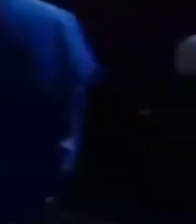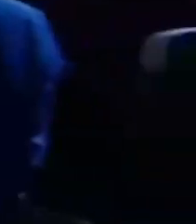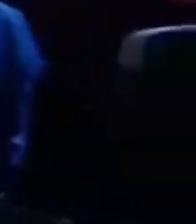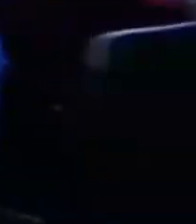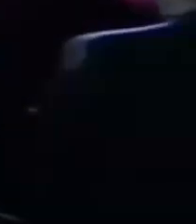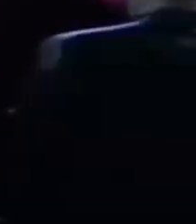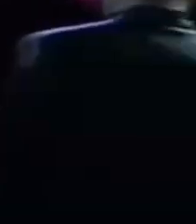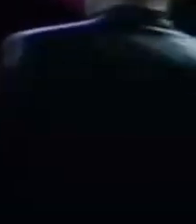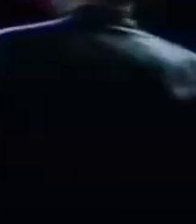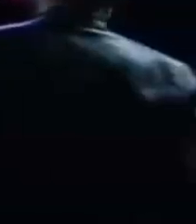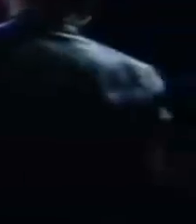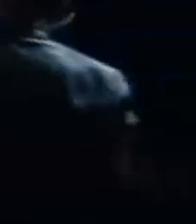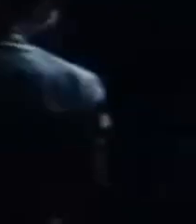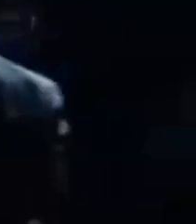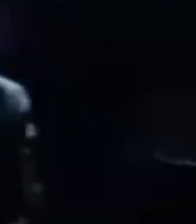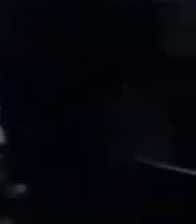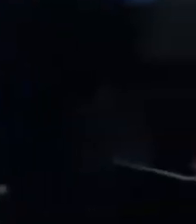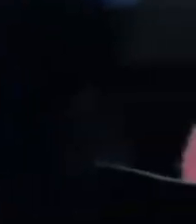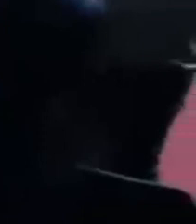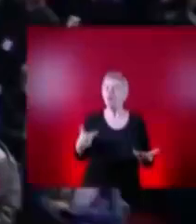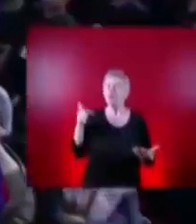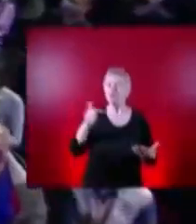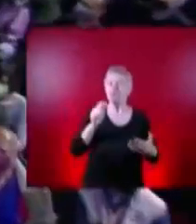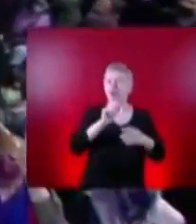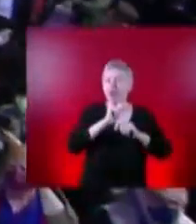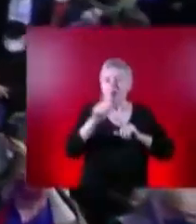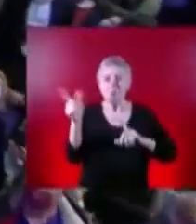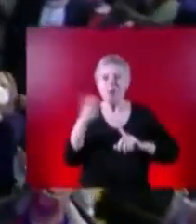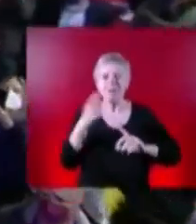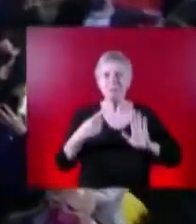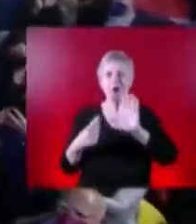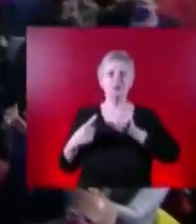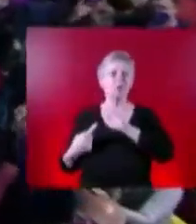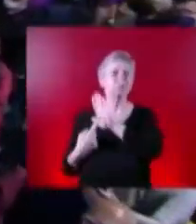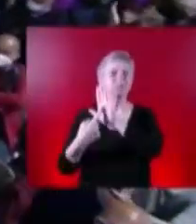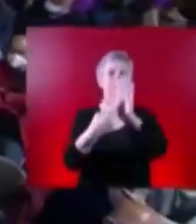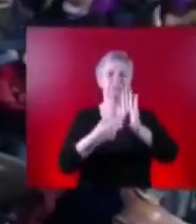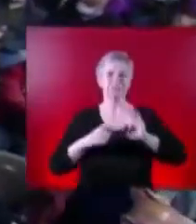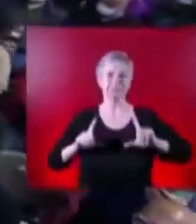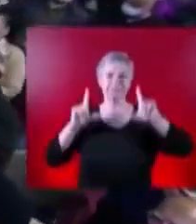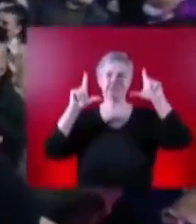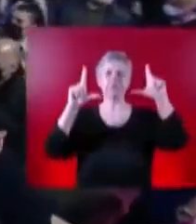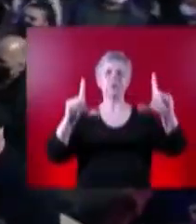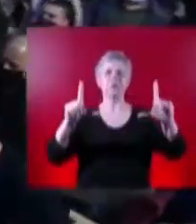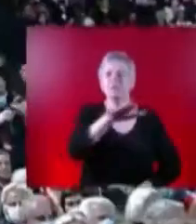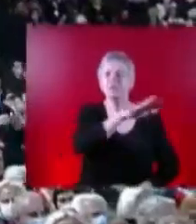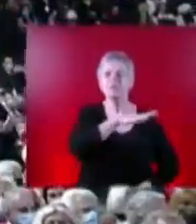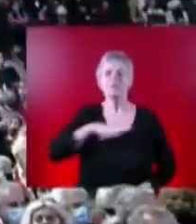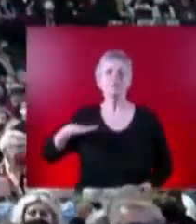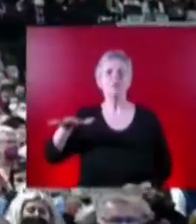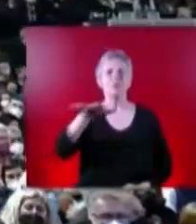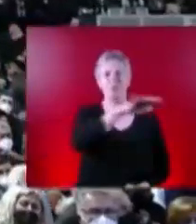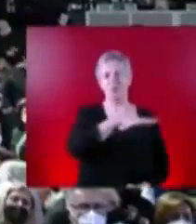καλύτερα το πρόγραμμα του ΣΥΡΙΖΑ και της ανοιχτής πόλης. Ναι. Εάν ο ΣΥΡΙΖΑ εμπλέξει, παράδειγμα, τις δημοτικές